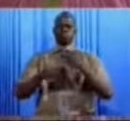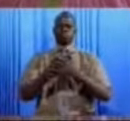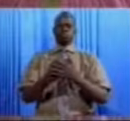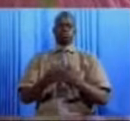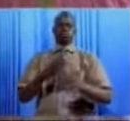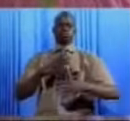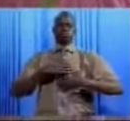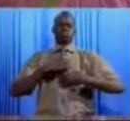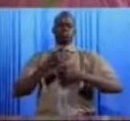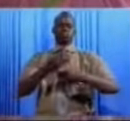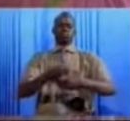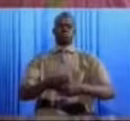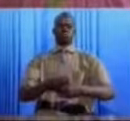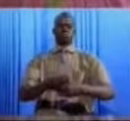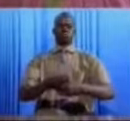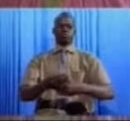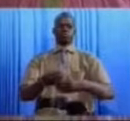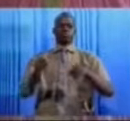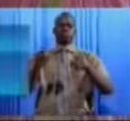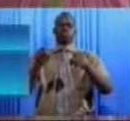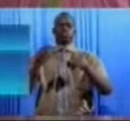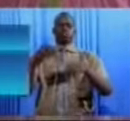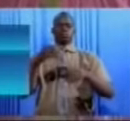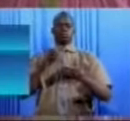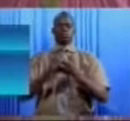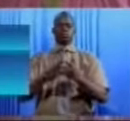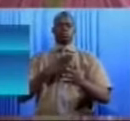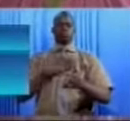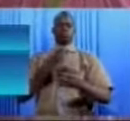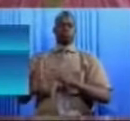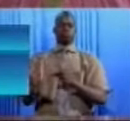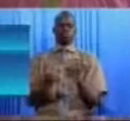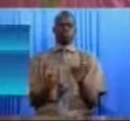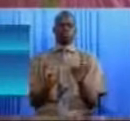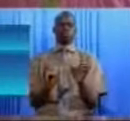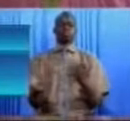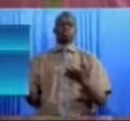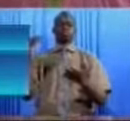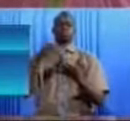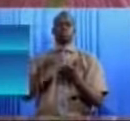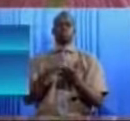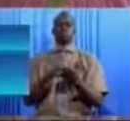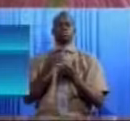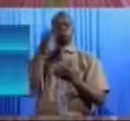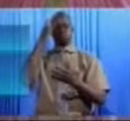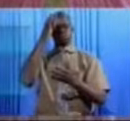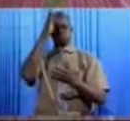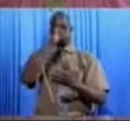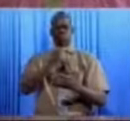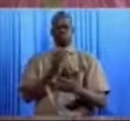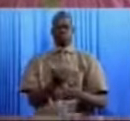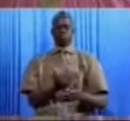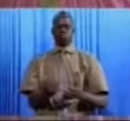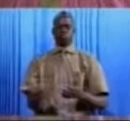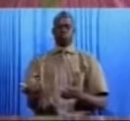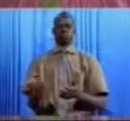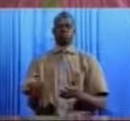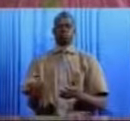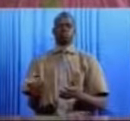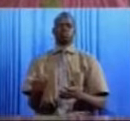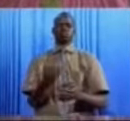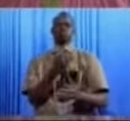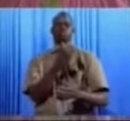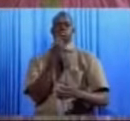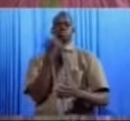confiance comme un fait et encore pour le bonheur des enfants et